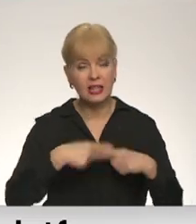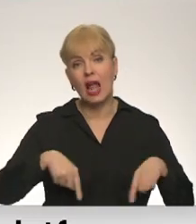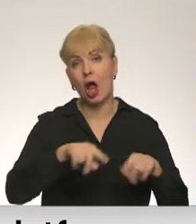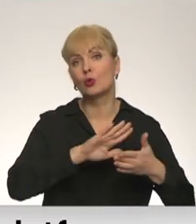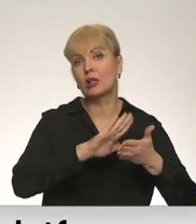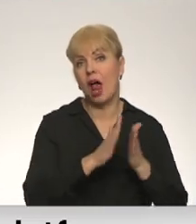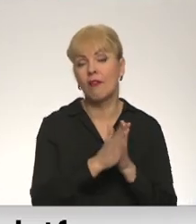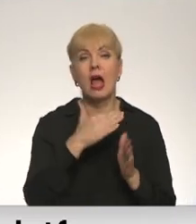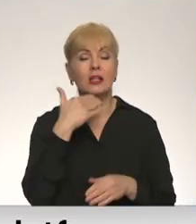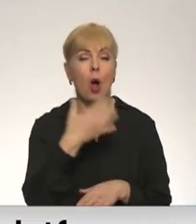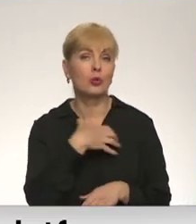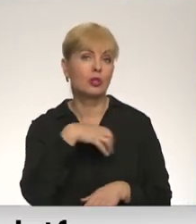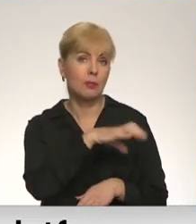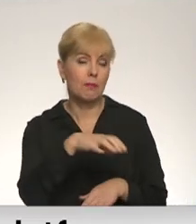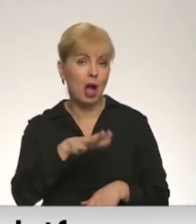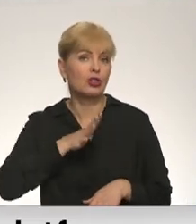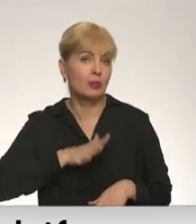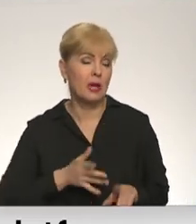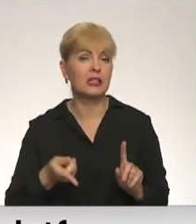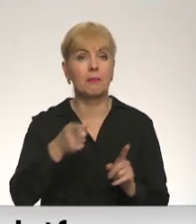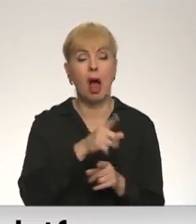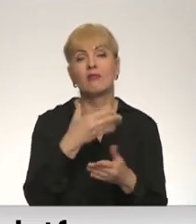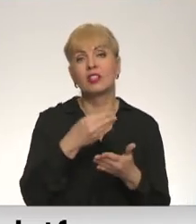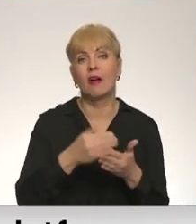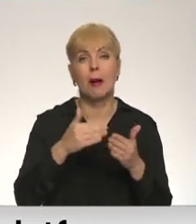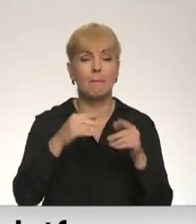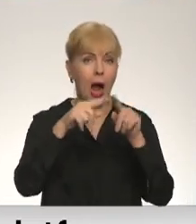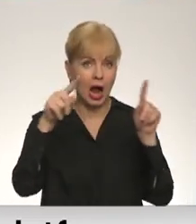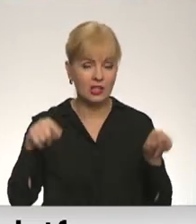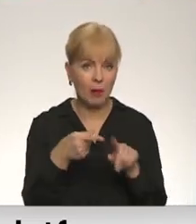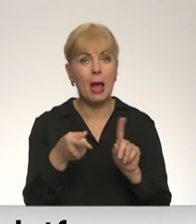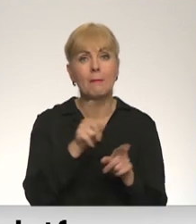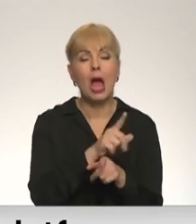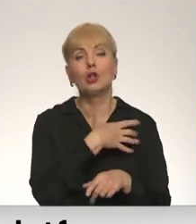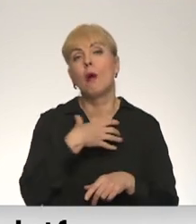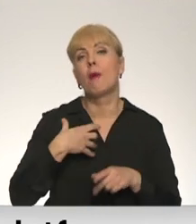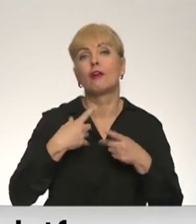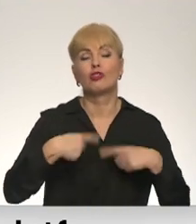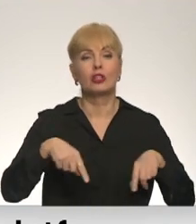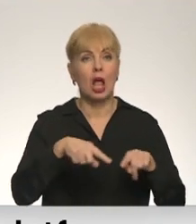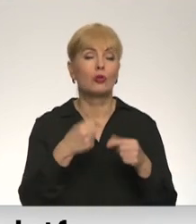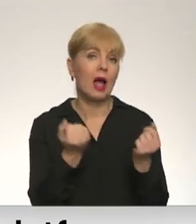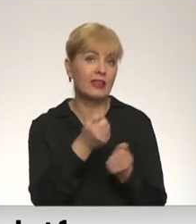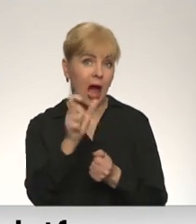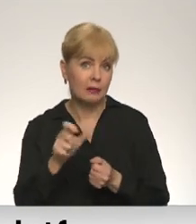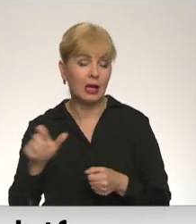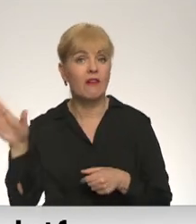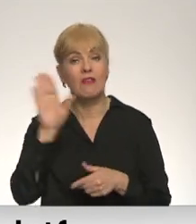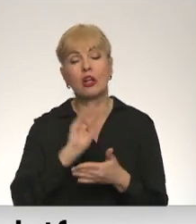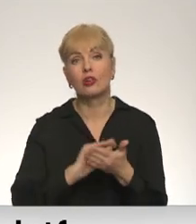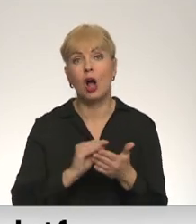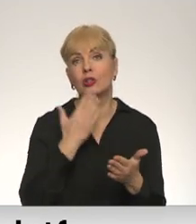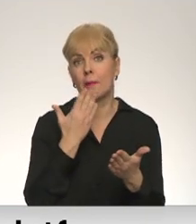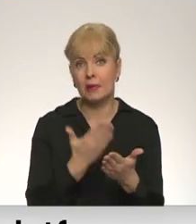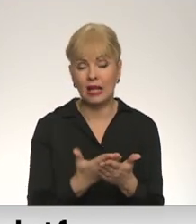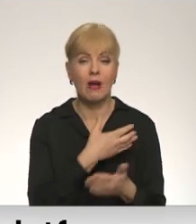daudzām pašvaldībām nācās pārveidot savas mājaslapas, jo mainījās pašvaldību teritorijas un darbinieki. Valsts kancelēja